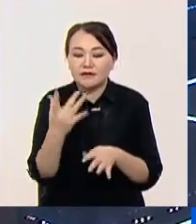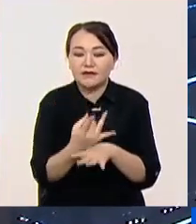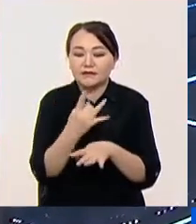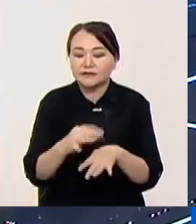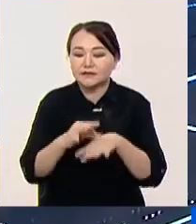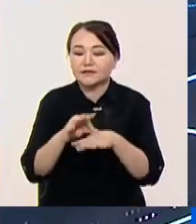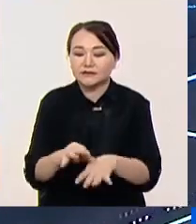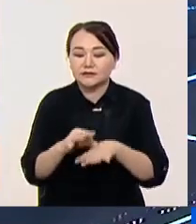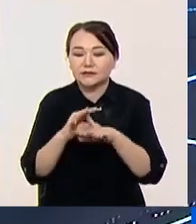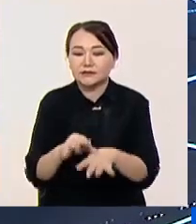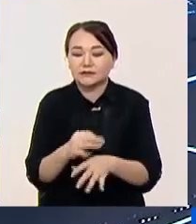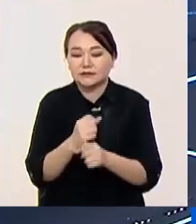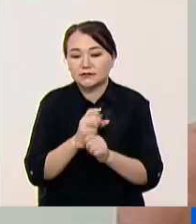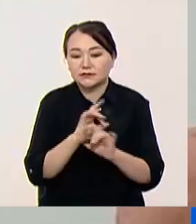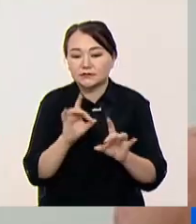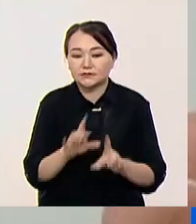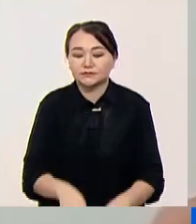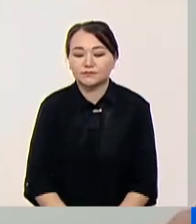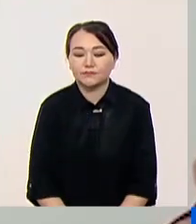жасап тасыймыз дейді.